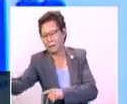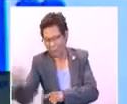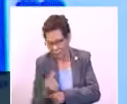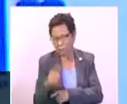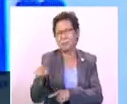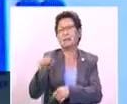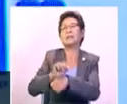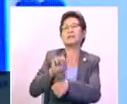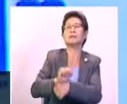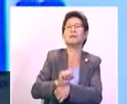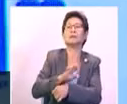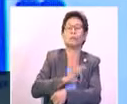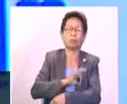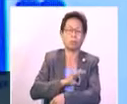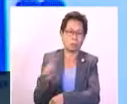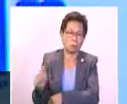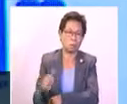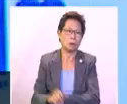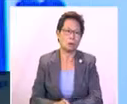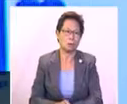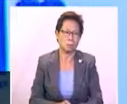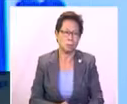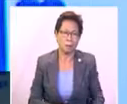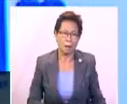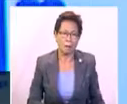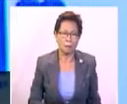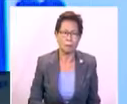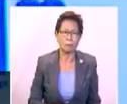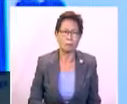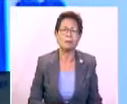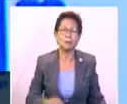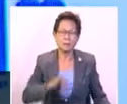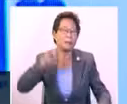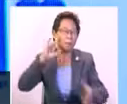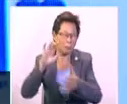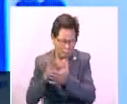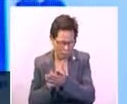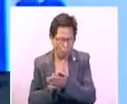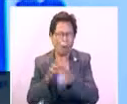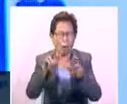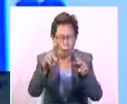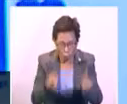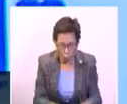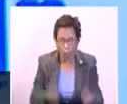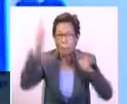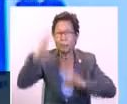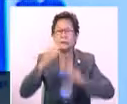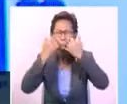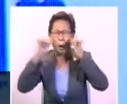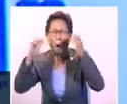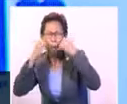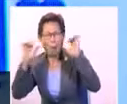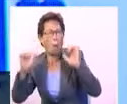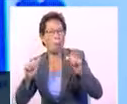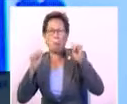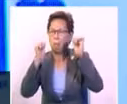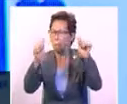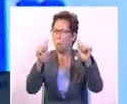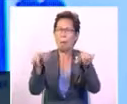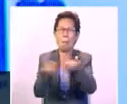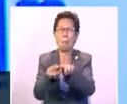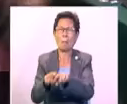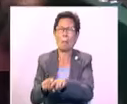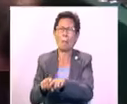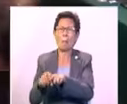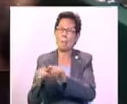dapat manfaat. Saya yakin orang Malaysia mempunyai kebolehan yang tidak kurang daripada